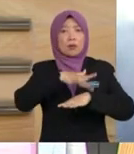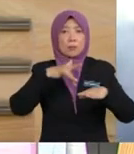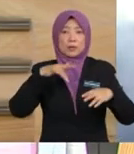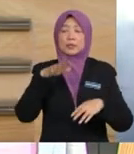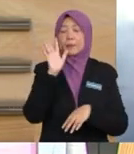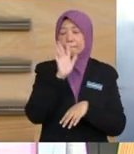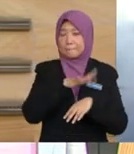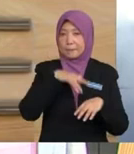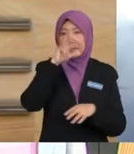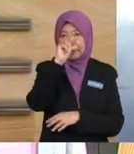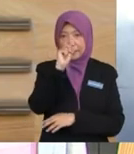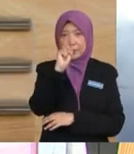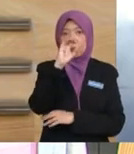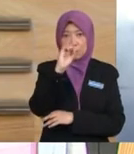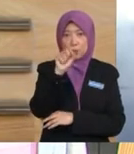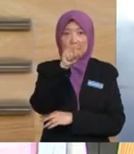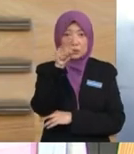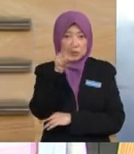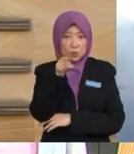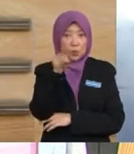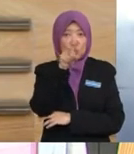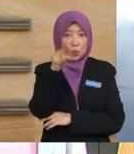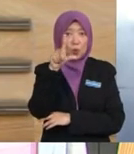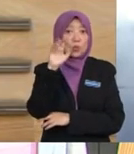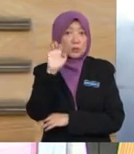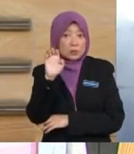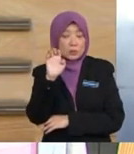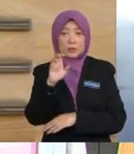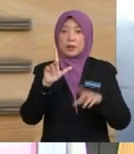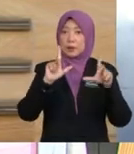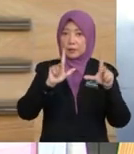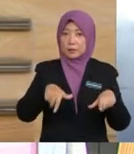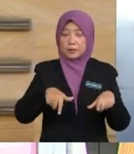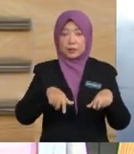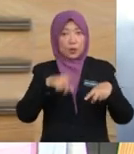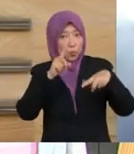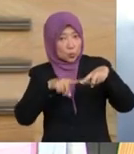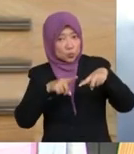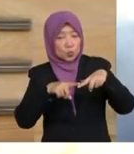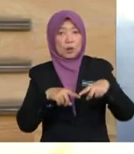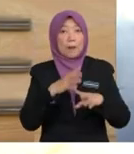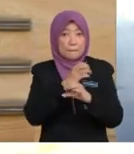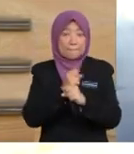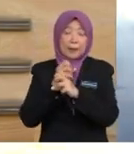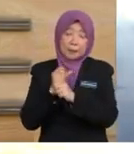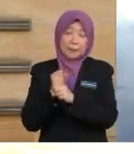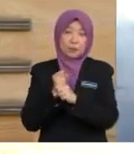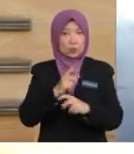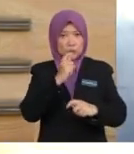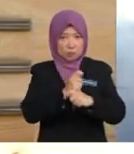nozzle. Nozzle tu kita letak di hujung piping bag dan kita tekan. Okey.